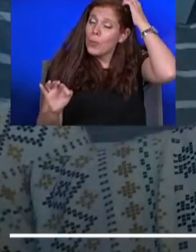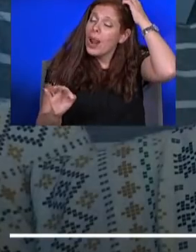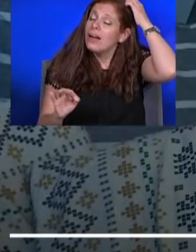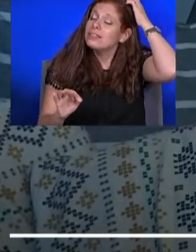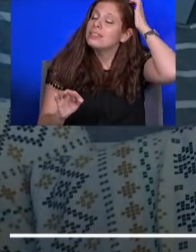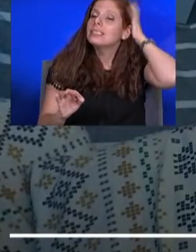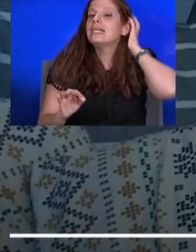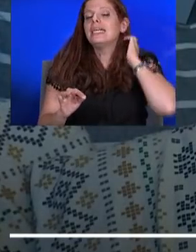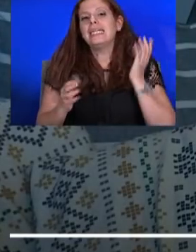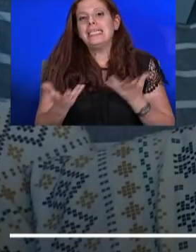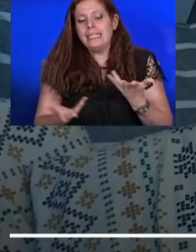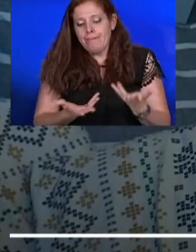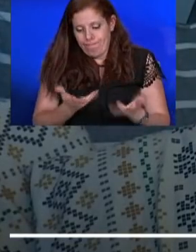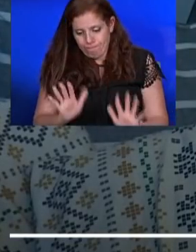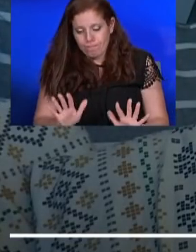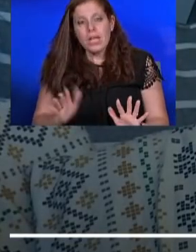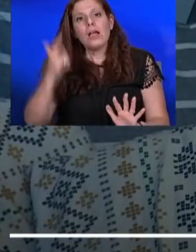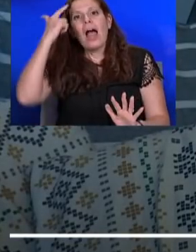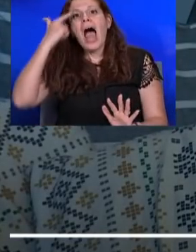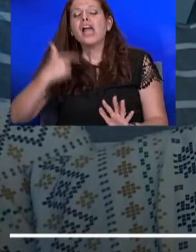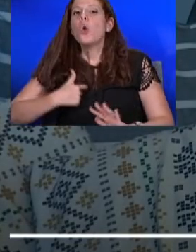אני חושב שזה בעיקר